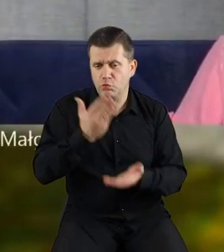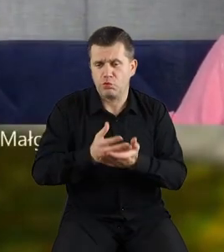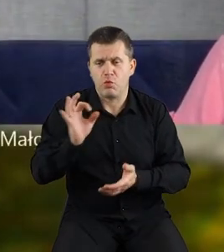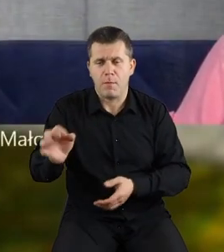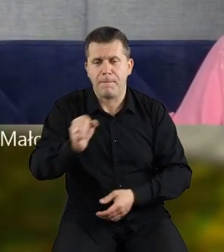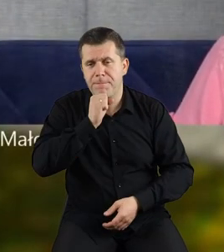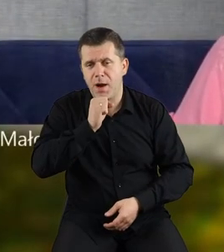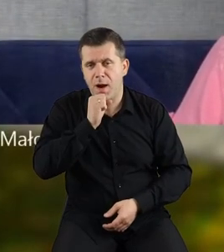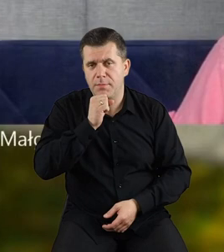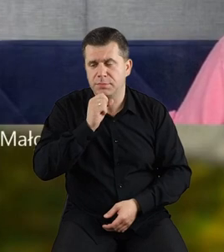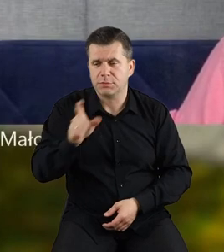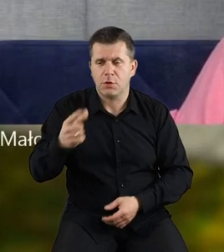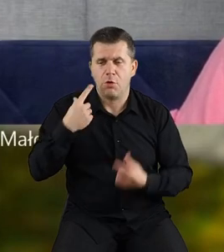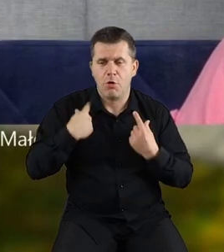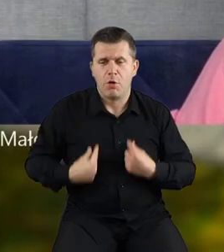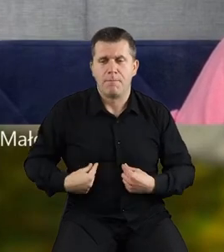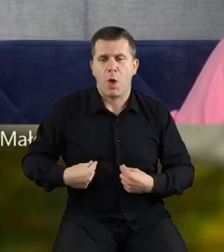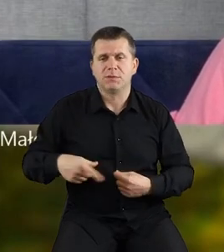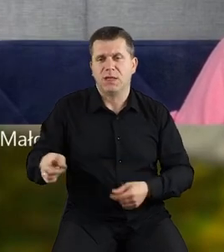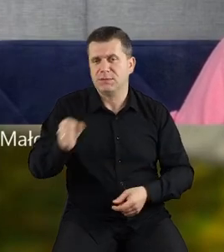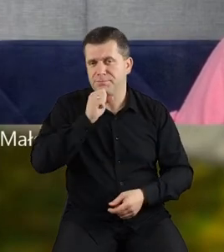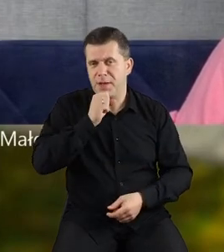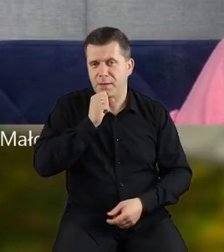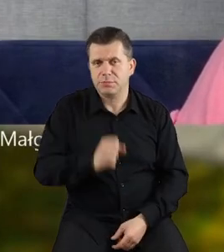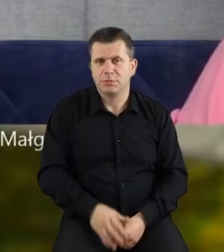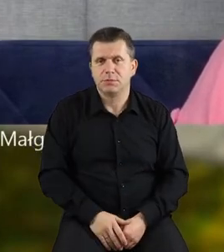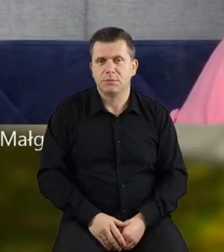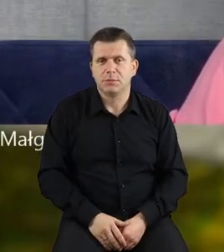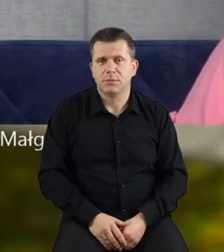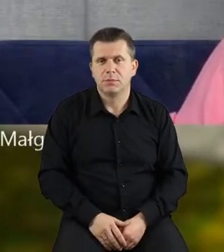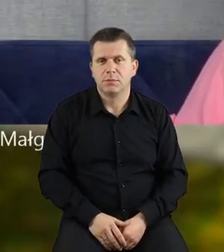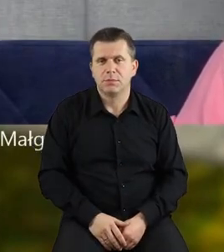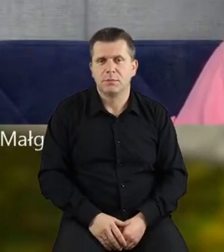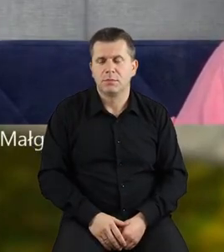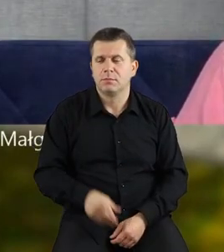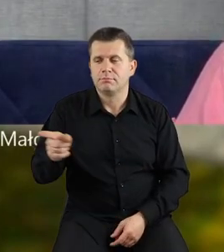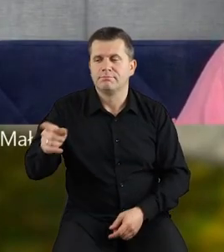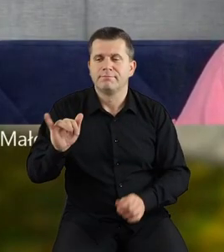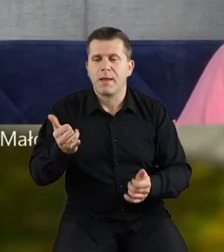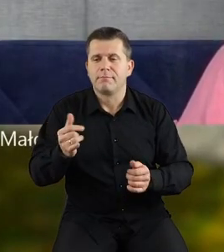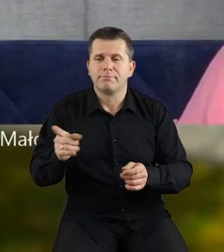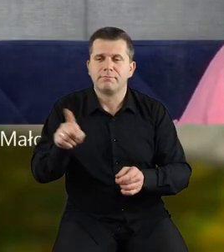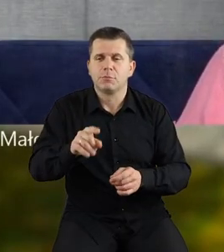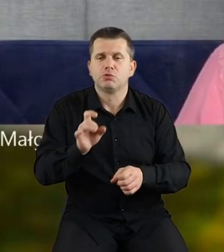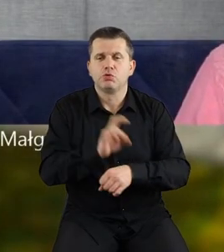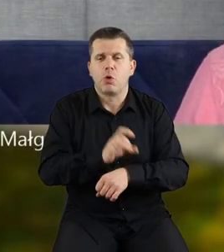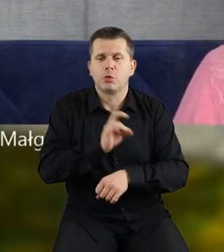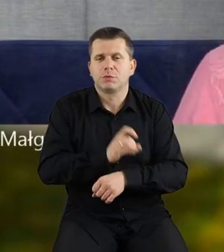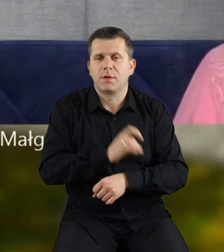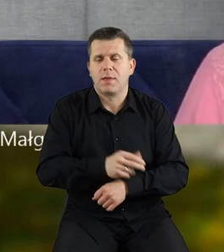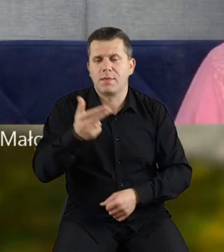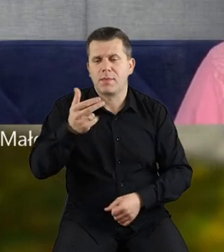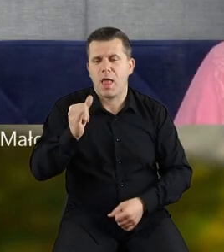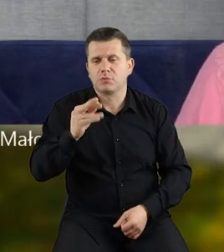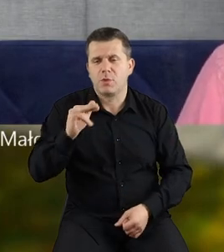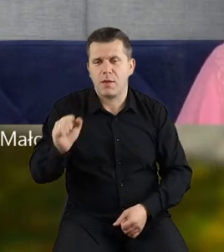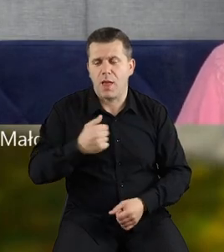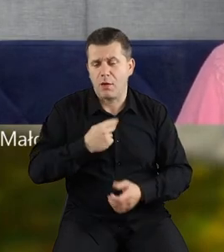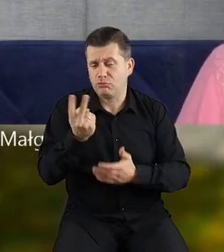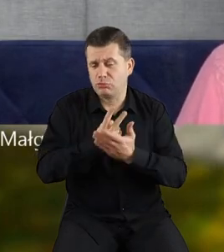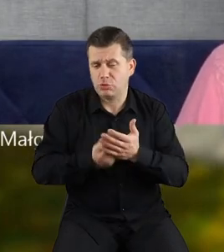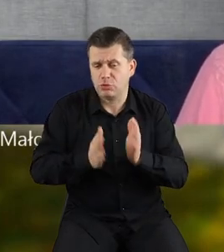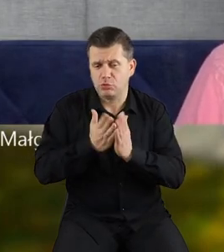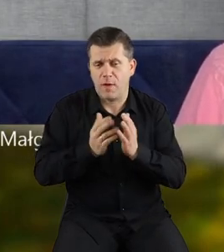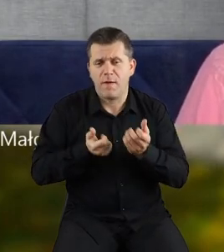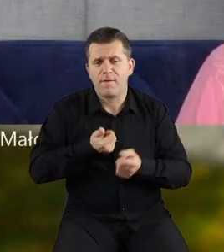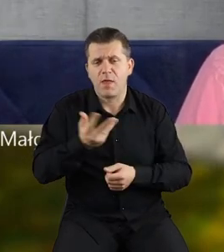Mówiłaś już o babci, o postaci babci i o odniesieniu jej do swojej cioci Nadziei. Ja kiedy czytałam tą książkę,